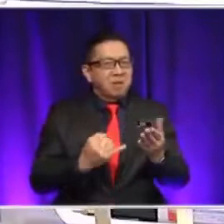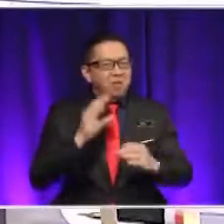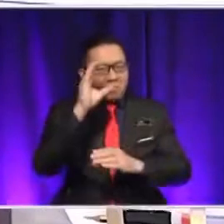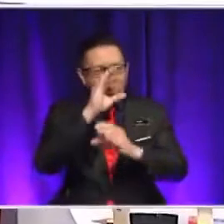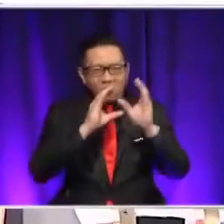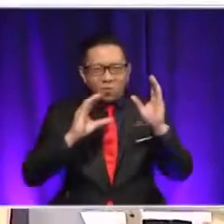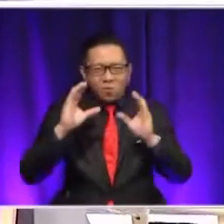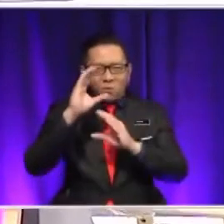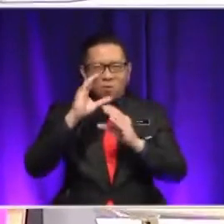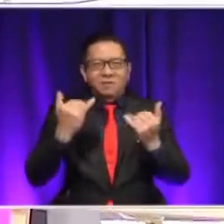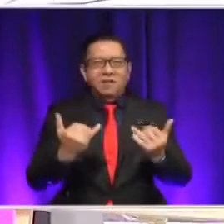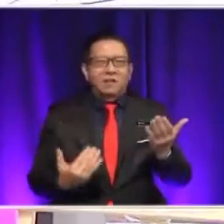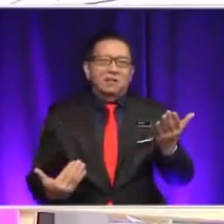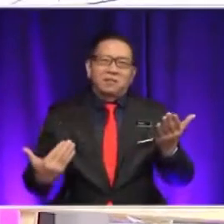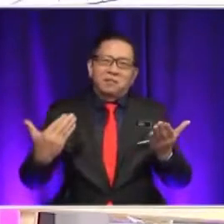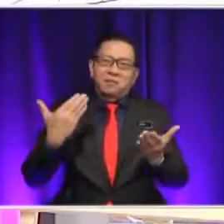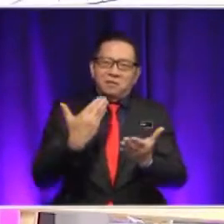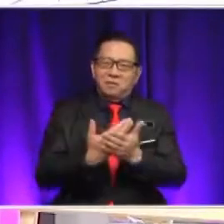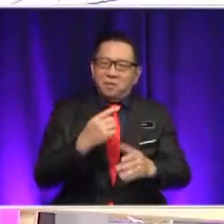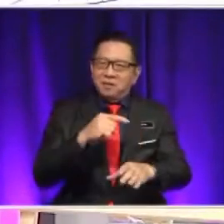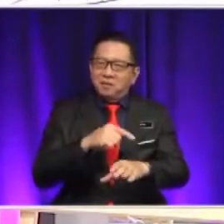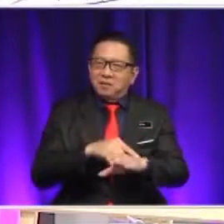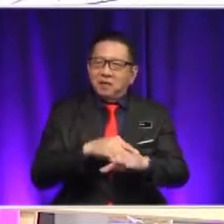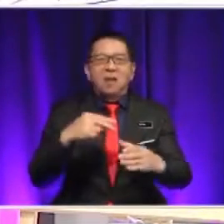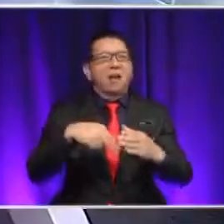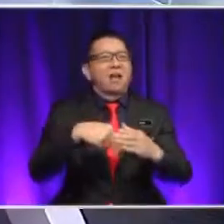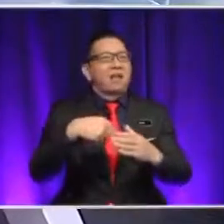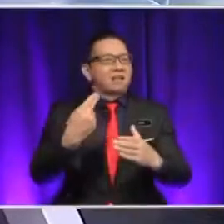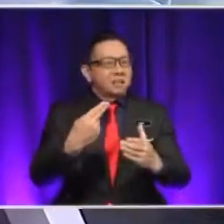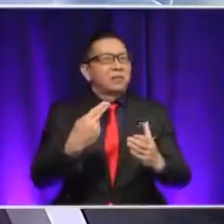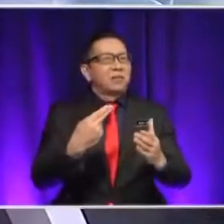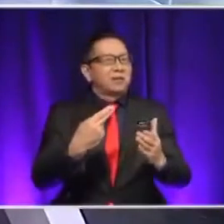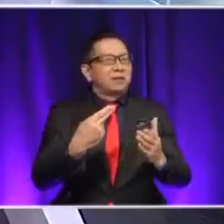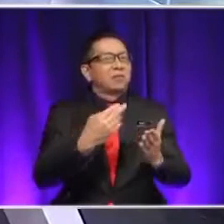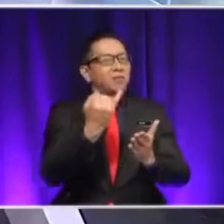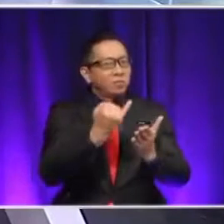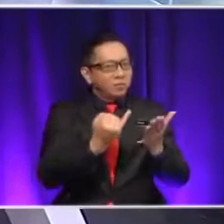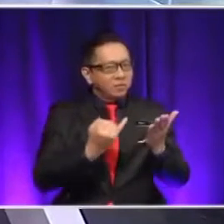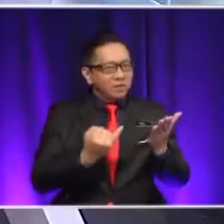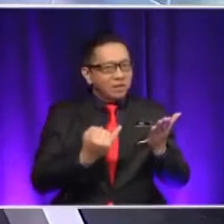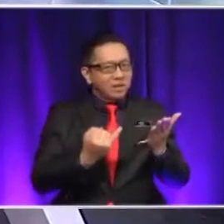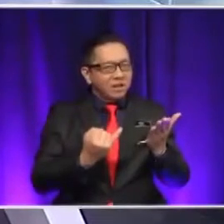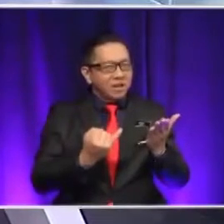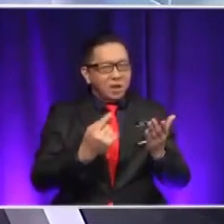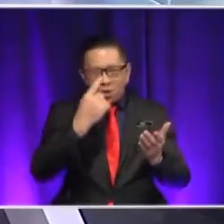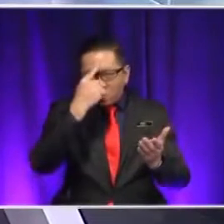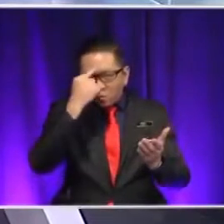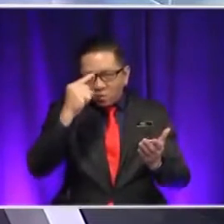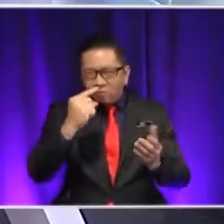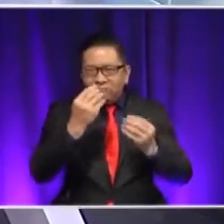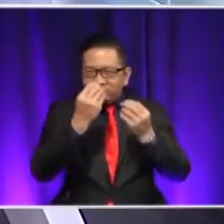sekarang telah tiba masanya untuk itu menghasilkan karyanya inilah Maksudnya oke pada untuk mengetahui vandana